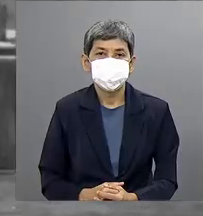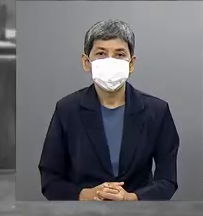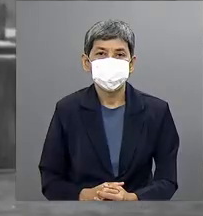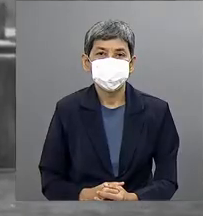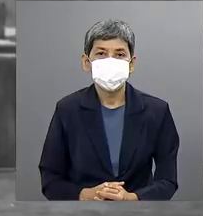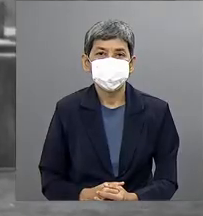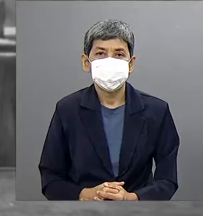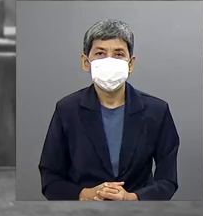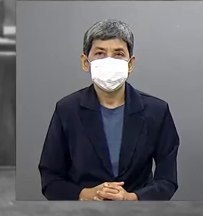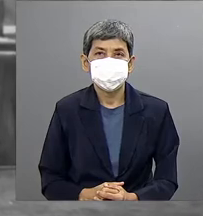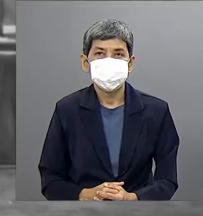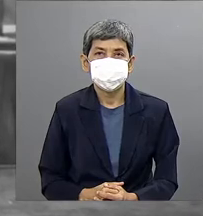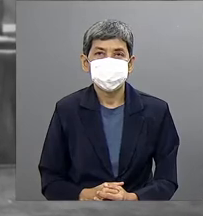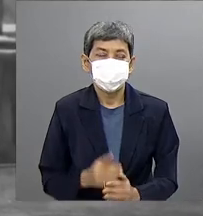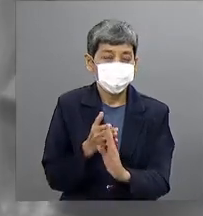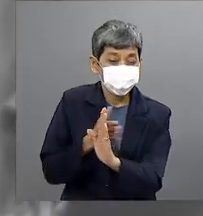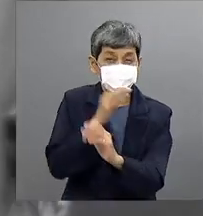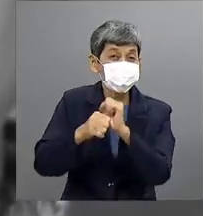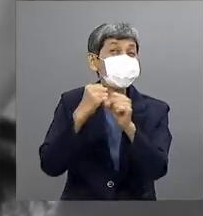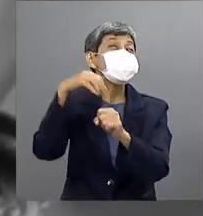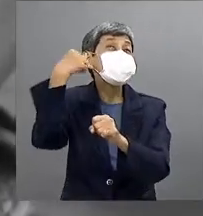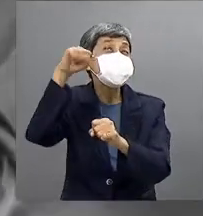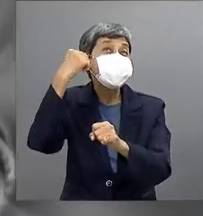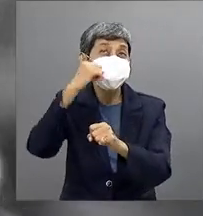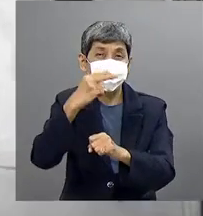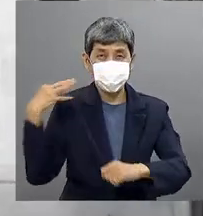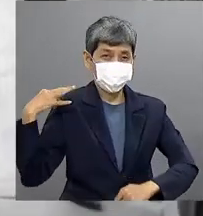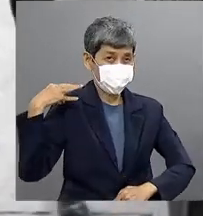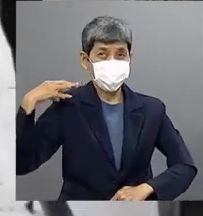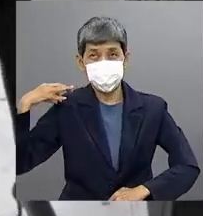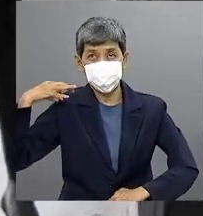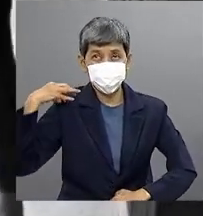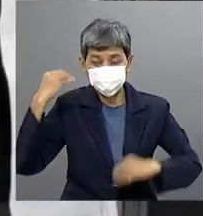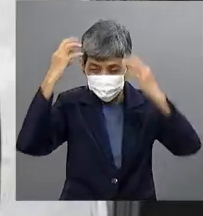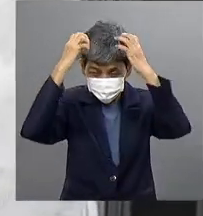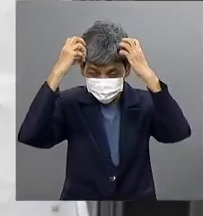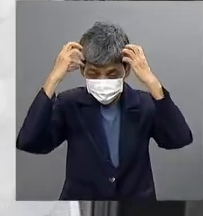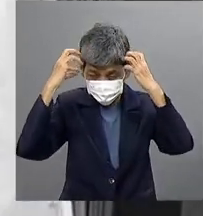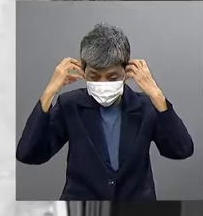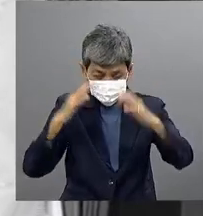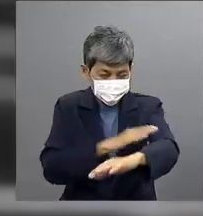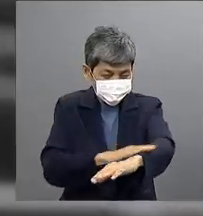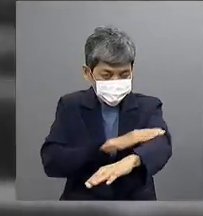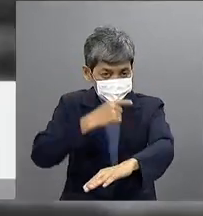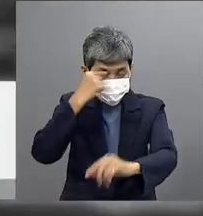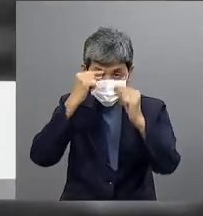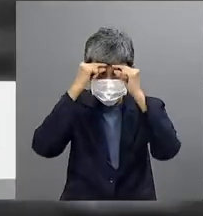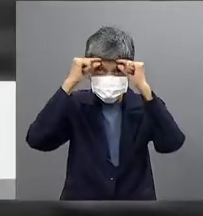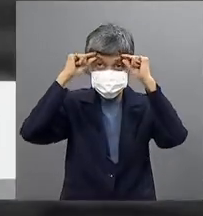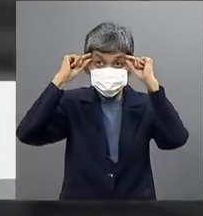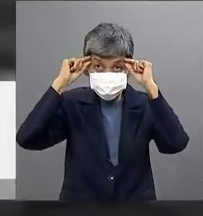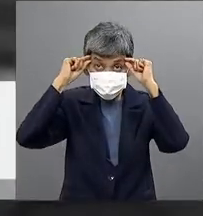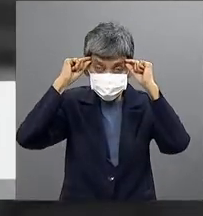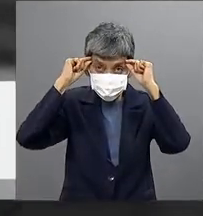ย้อนไปเมื่อ 10ปีก่อนการได้เห็นนางแบบเรื่องผมหยิกฟูผิวคล้ำคิ้วดกดำหนาในแบบฉบับสาวชาติ